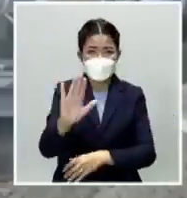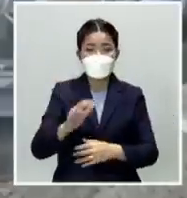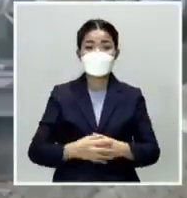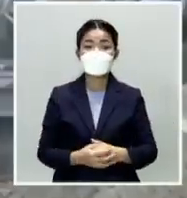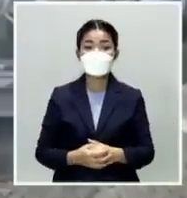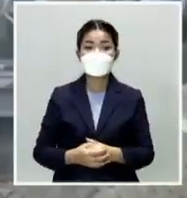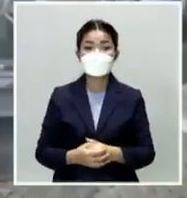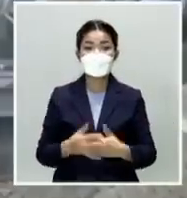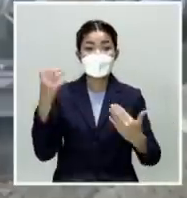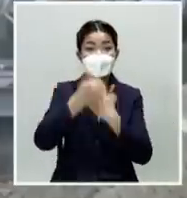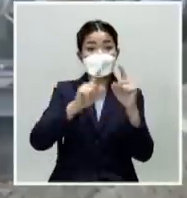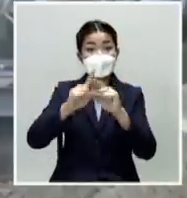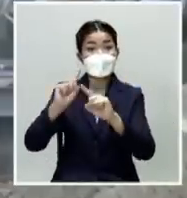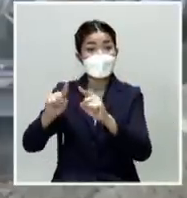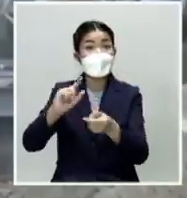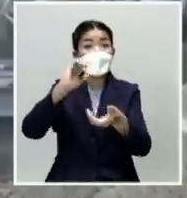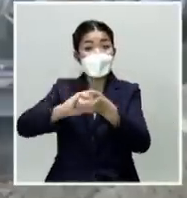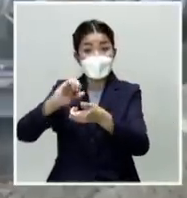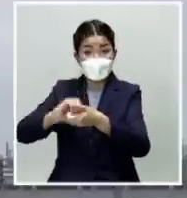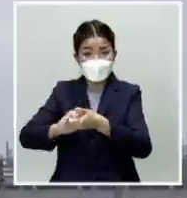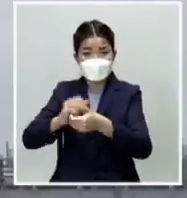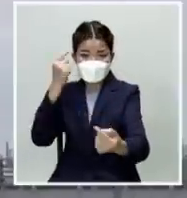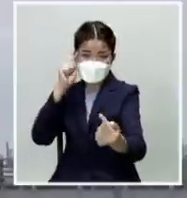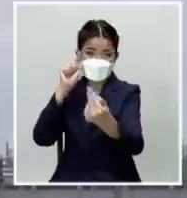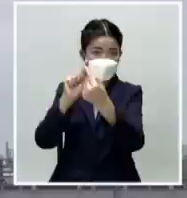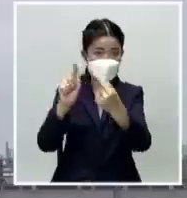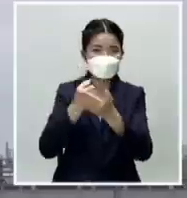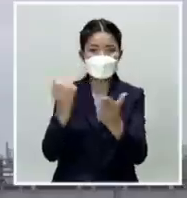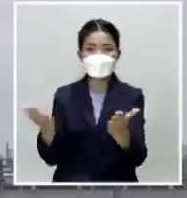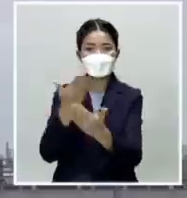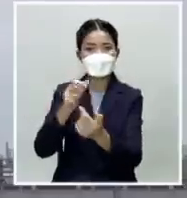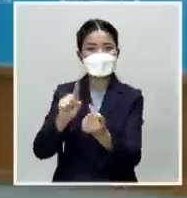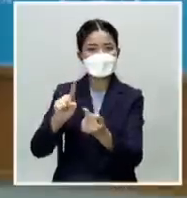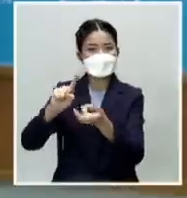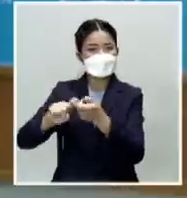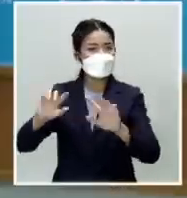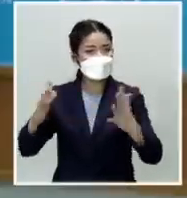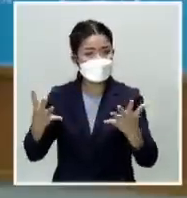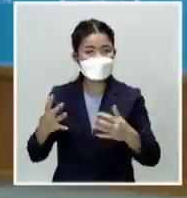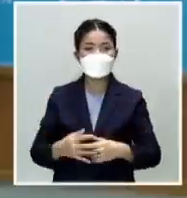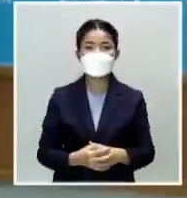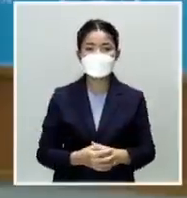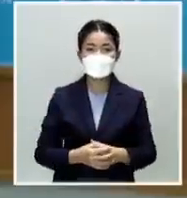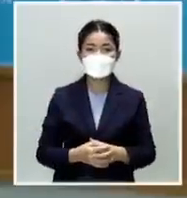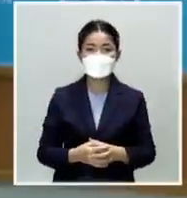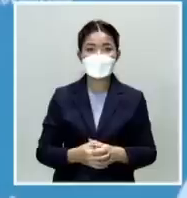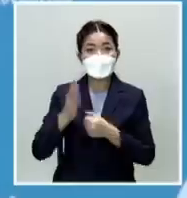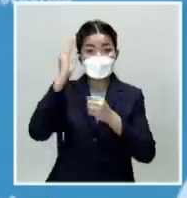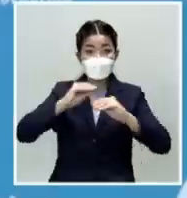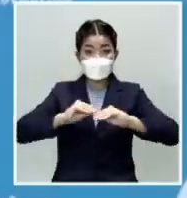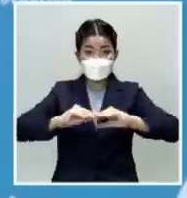ทั้งนี้พันธมิตรชาติตะวันตกแถลงว่าพวกเขาจะพุ่งเป้าคว่ำบาตรเศรษฐกิจรัสเซียหากบุกยูเครนและถ้อยแถลงล่าสุ